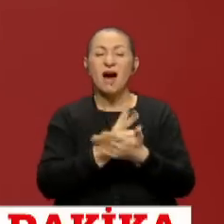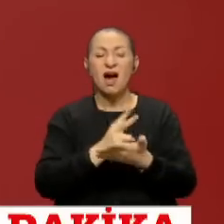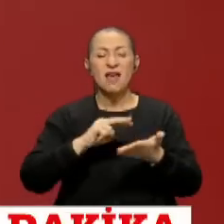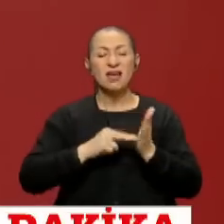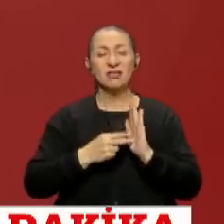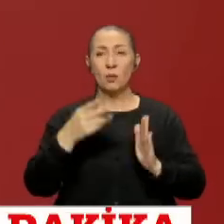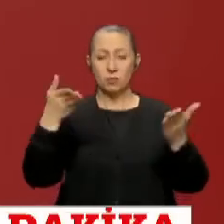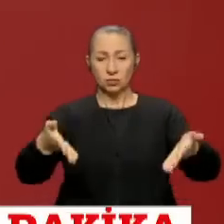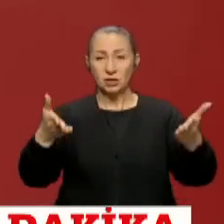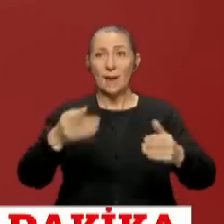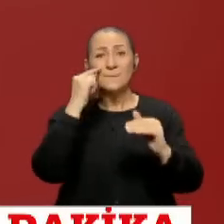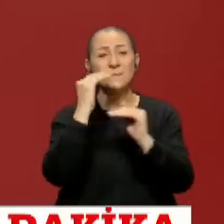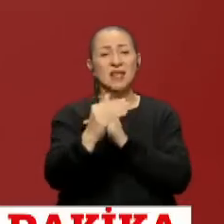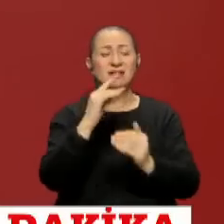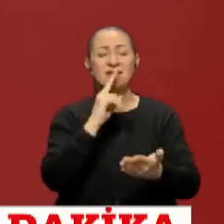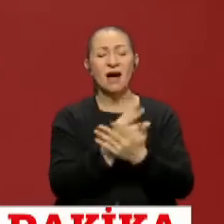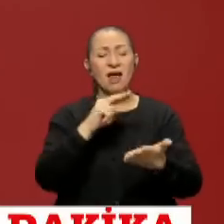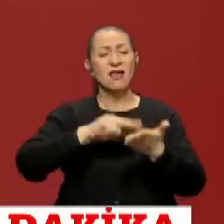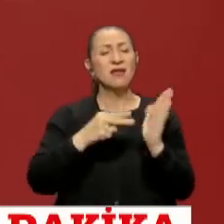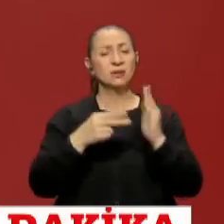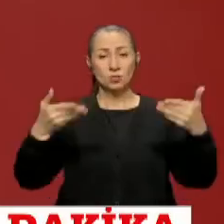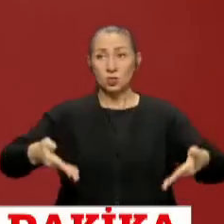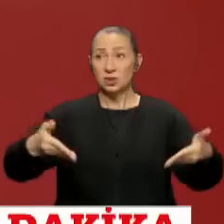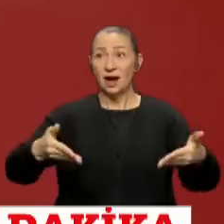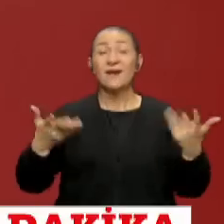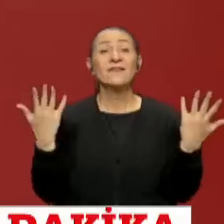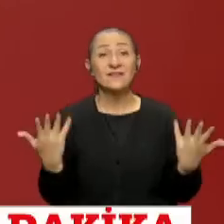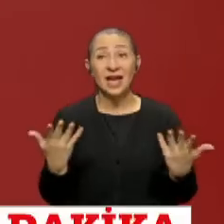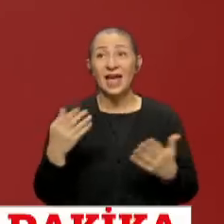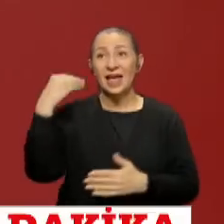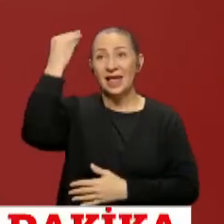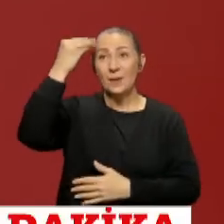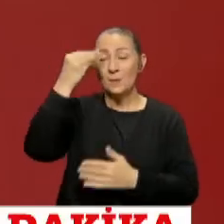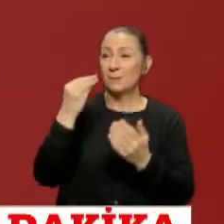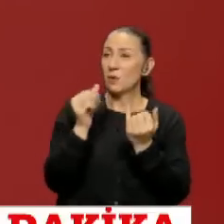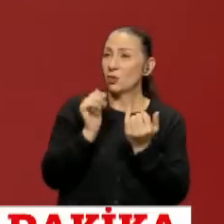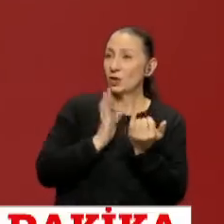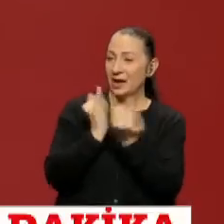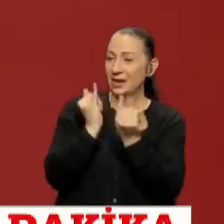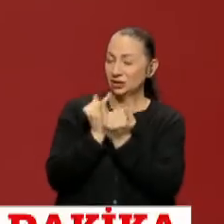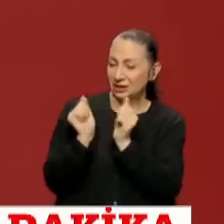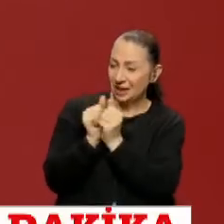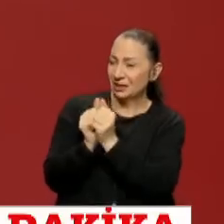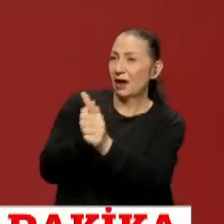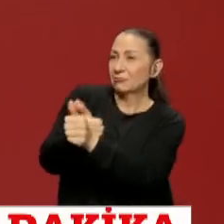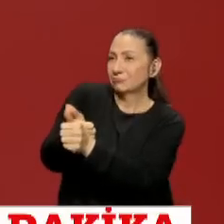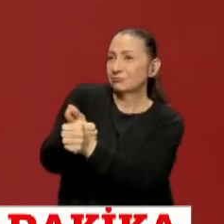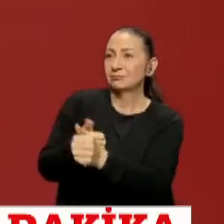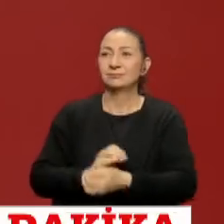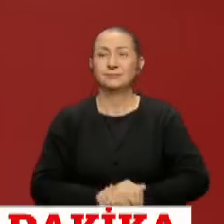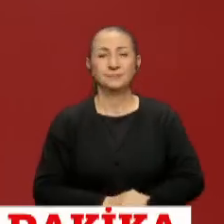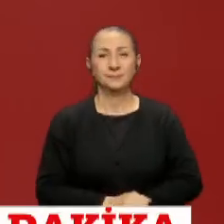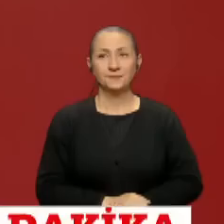burada, milletin iradesi burada ve Ekrem kardeşimin yanında.